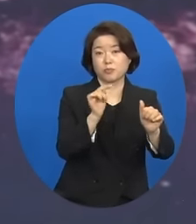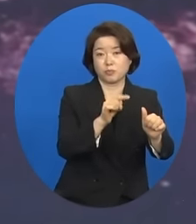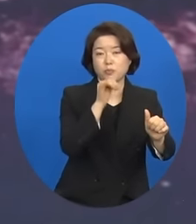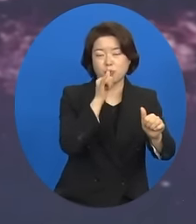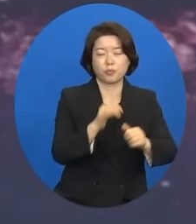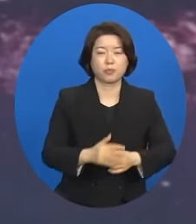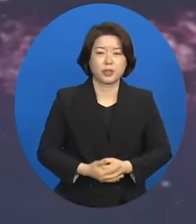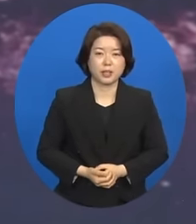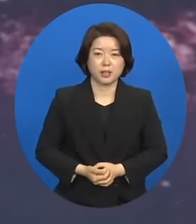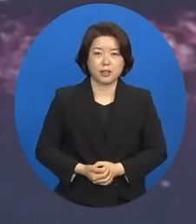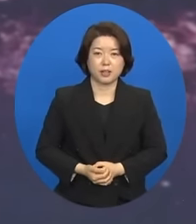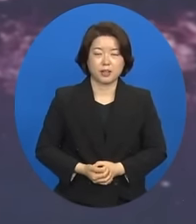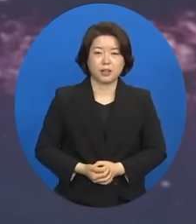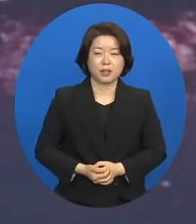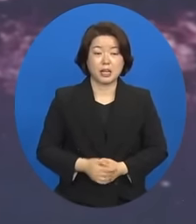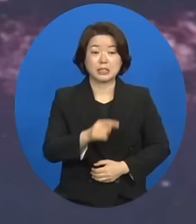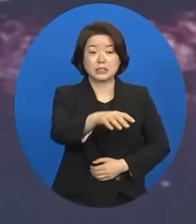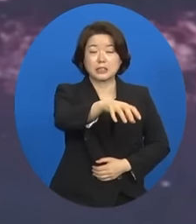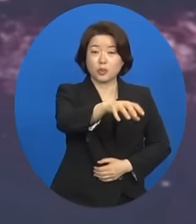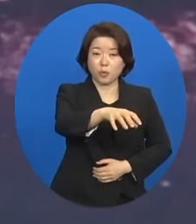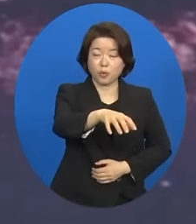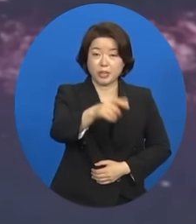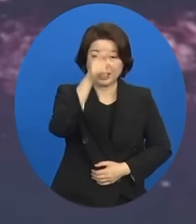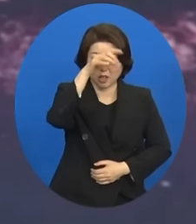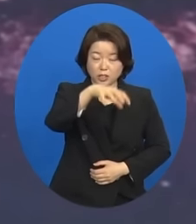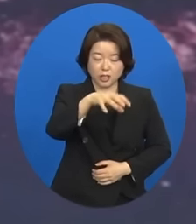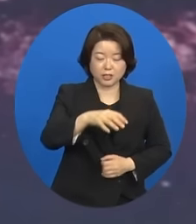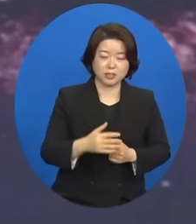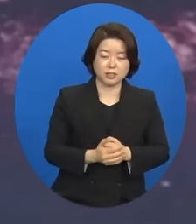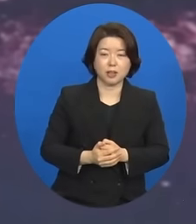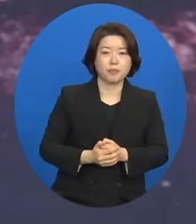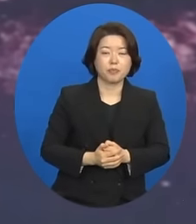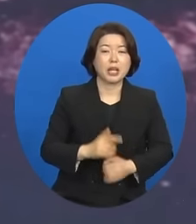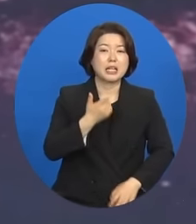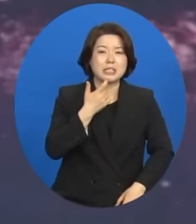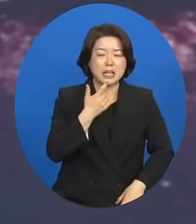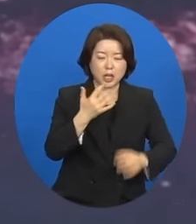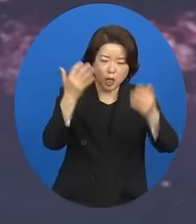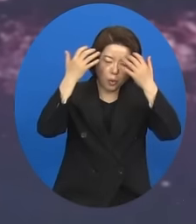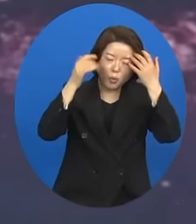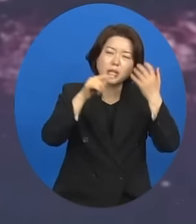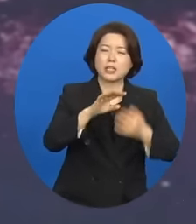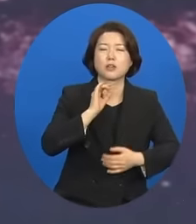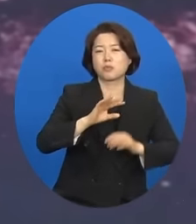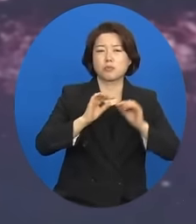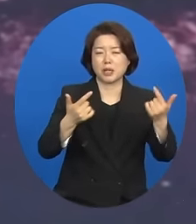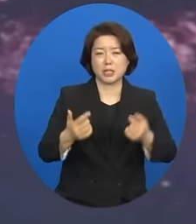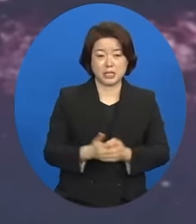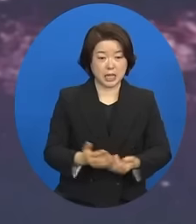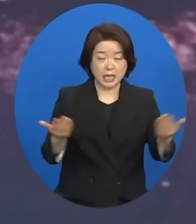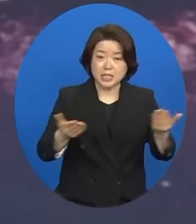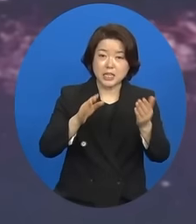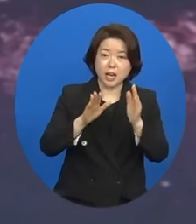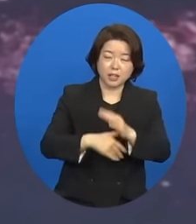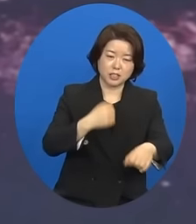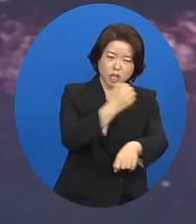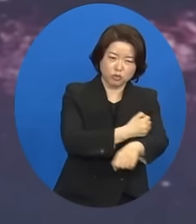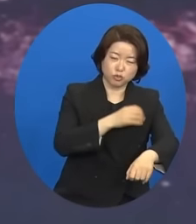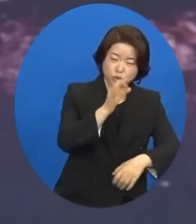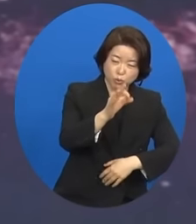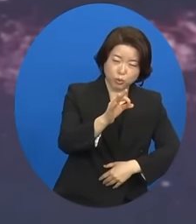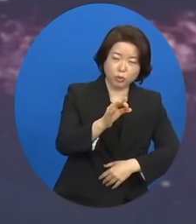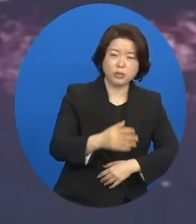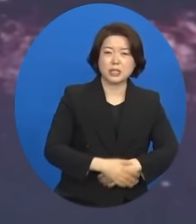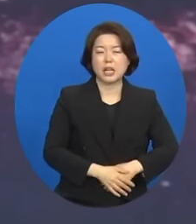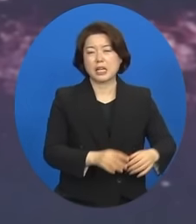겁니다 이제 봤다 말하면서이 야곱이 성도인 이것만이 아닙니다 앞으로 이제 일을 할 때에 품사를 라반이 얼마나